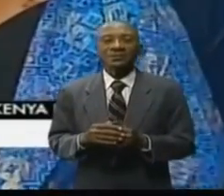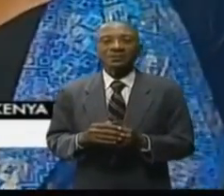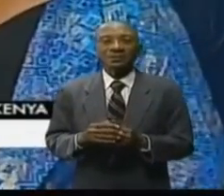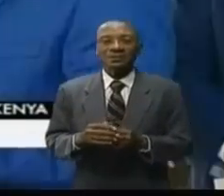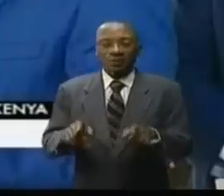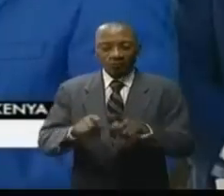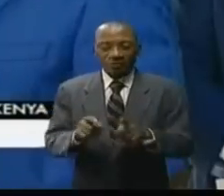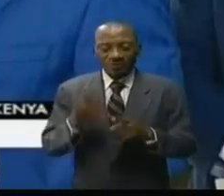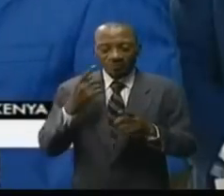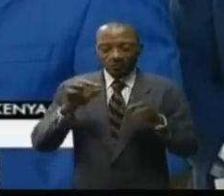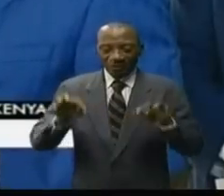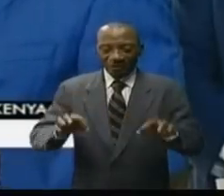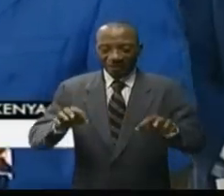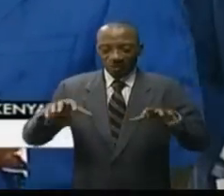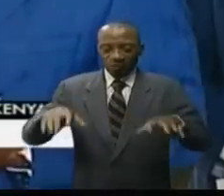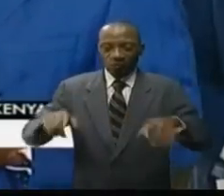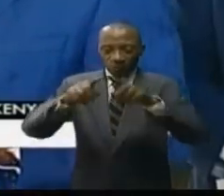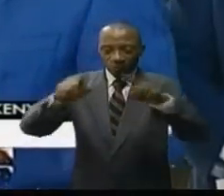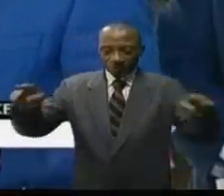de son pays.